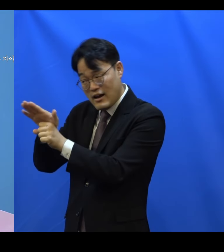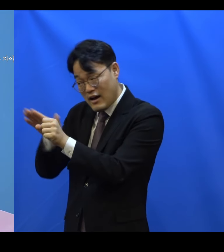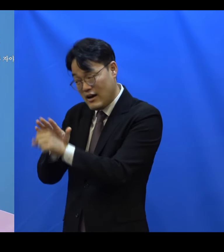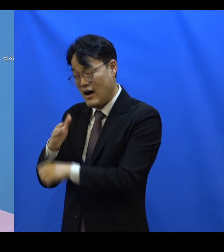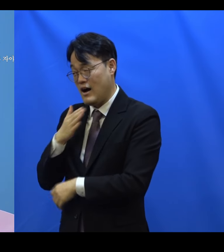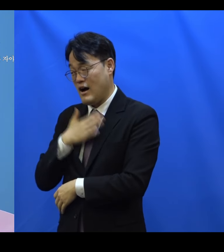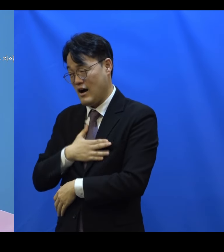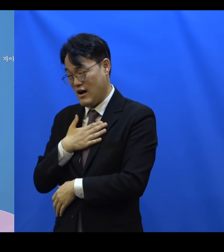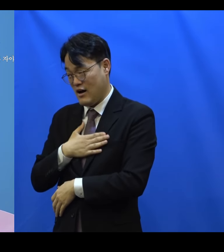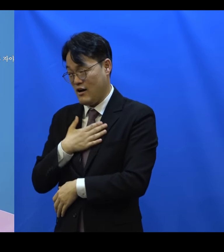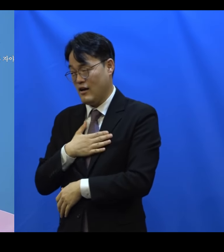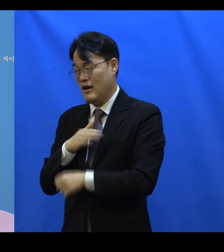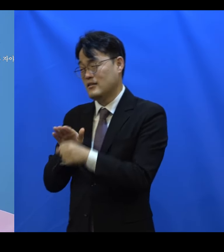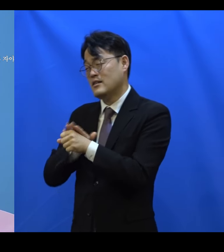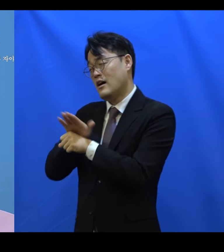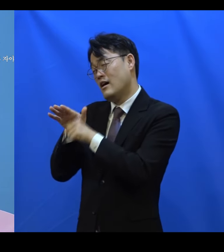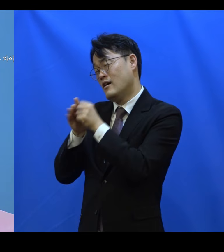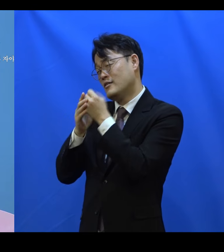병이에요.